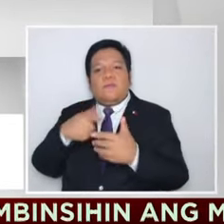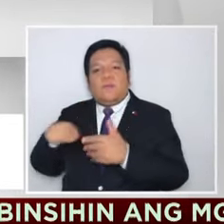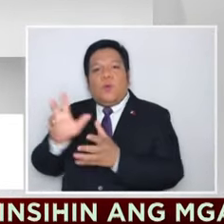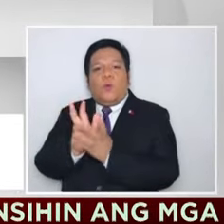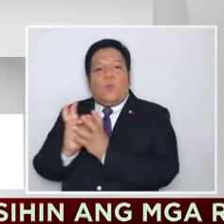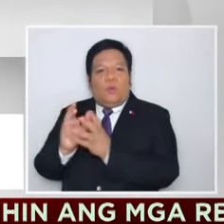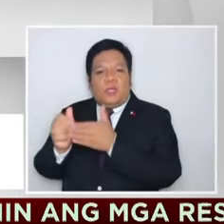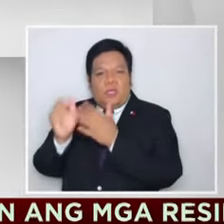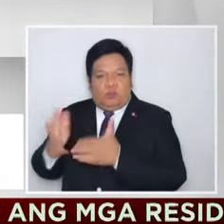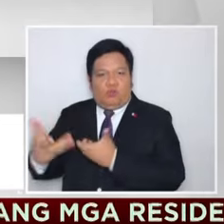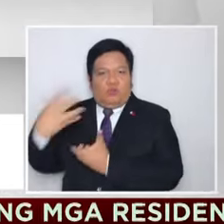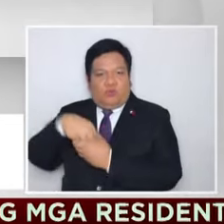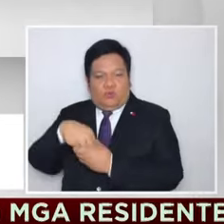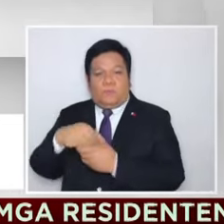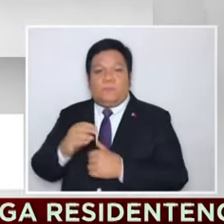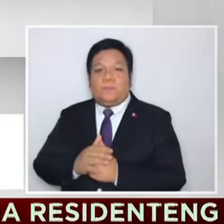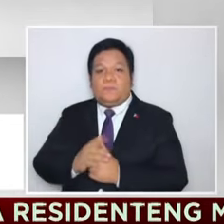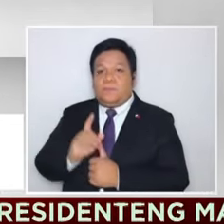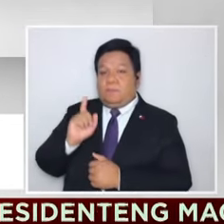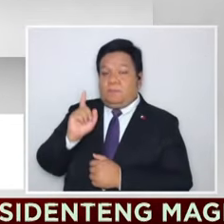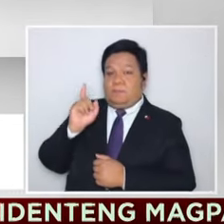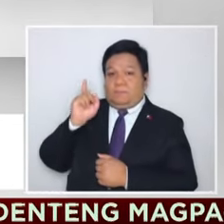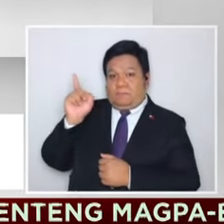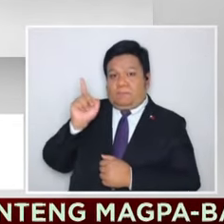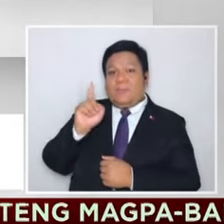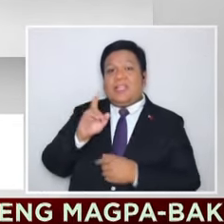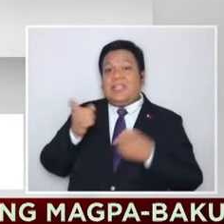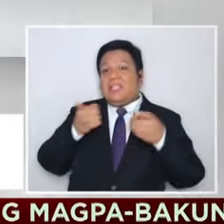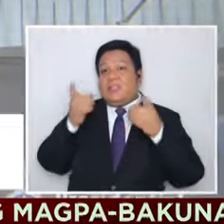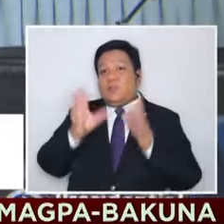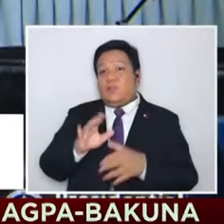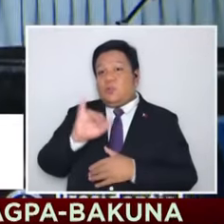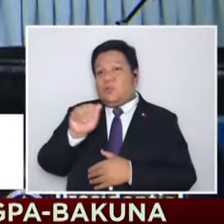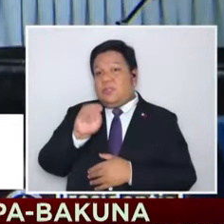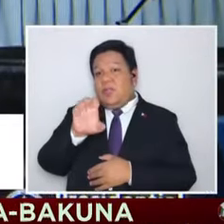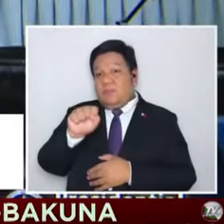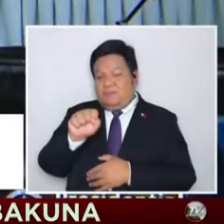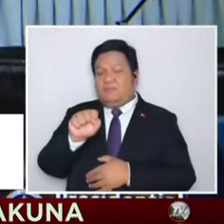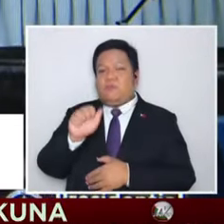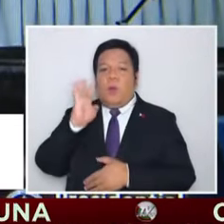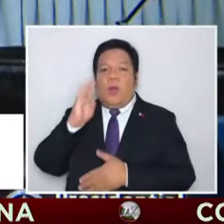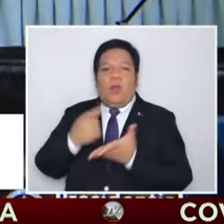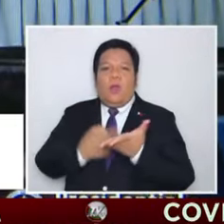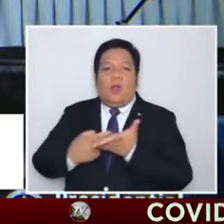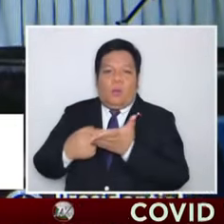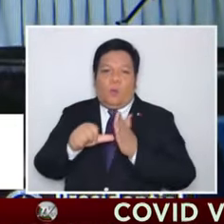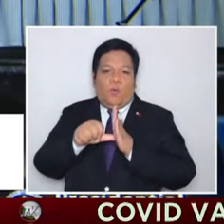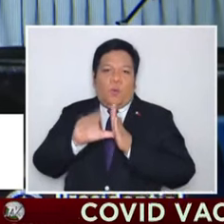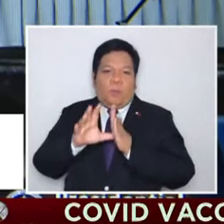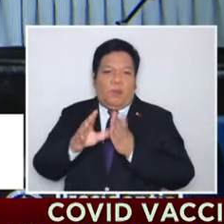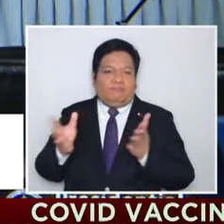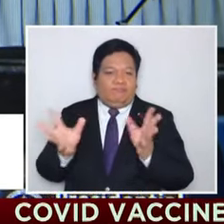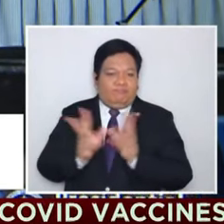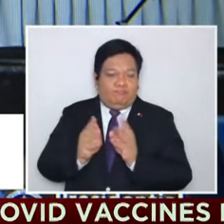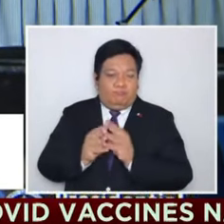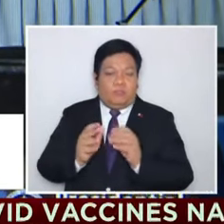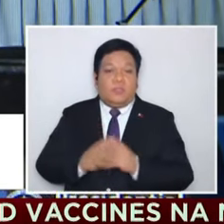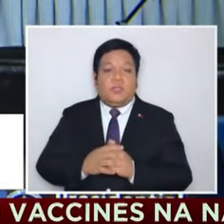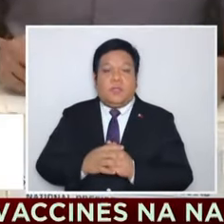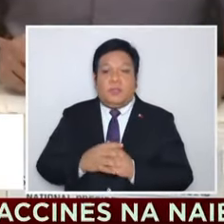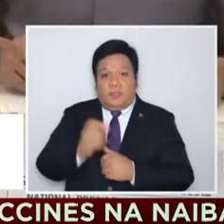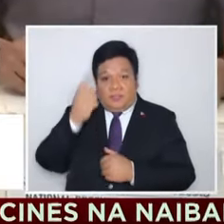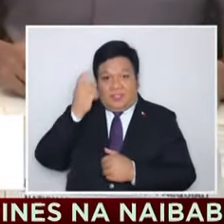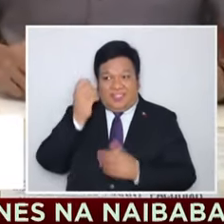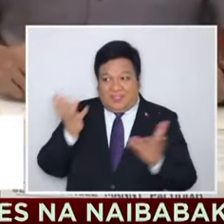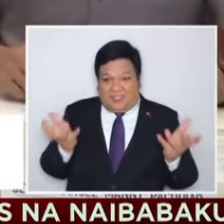kay Director James Jimenez, nakatakdang talakay ng COMELEC and Bank ang petisyon. Bago nito, parehong nagsumite na sa COMELEC ang dalawang